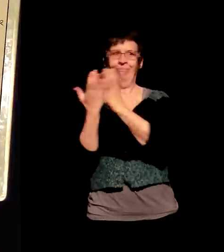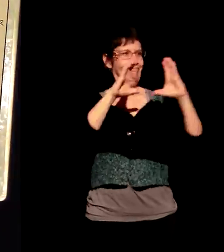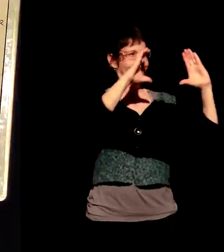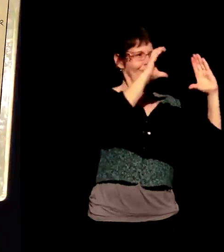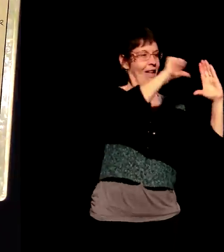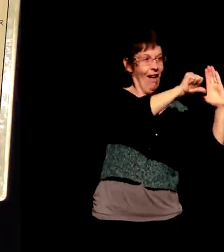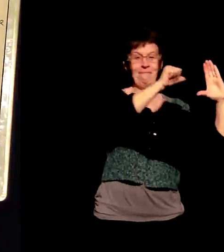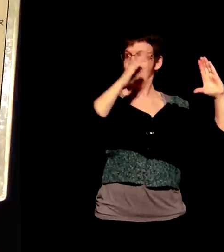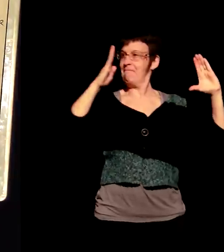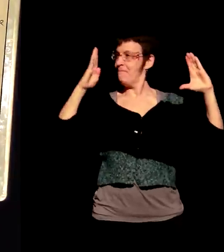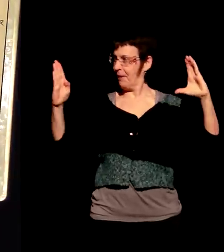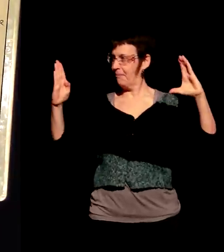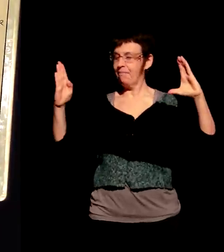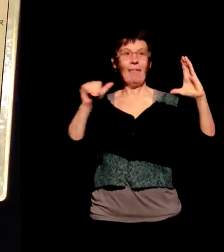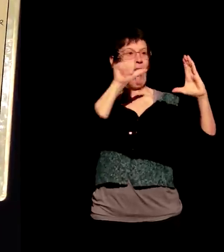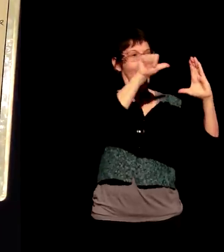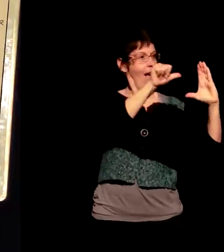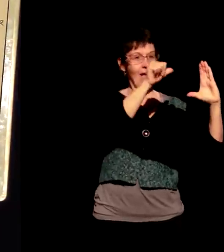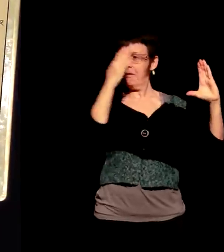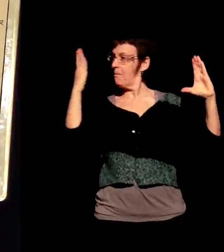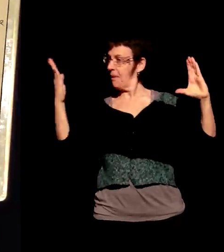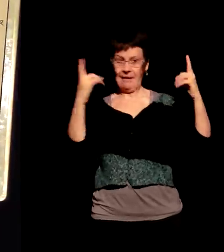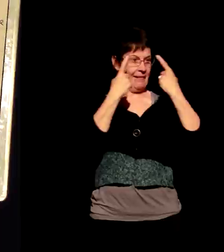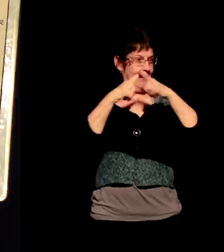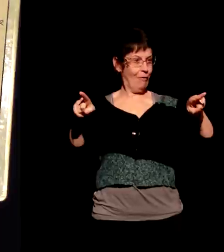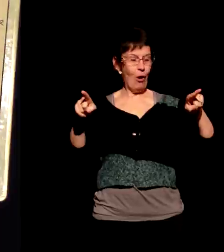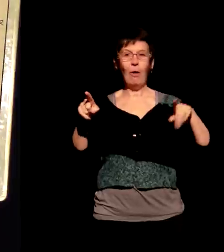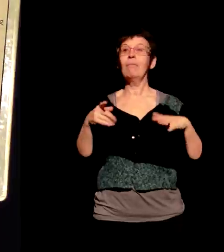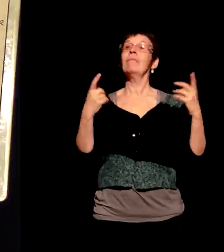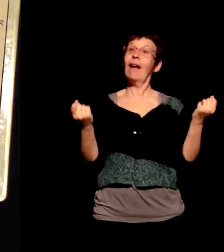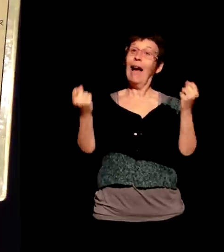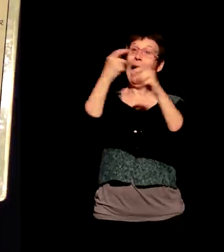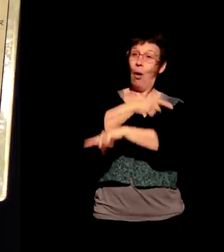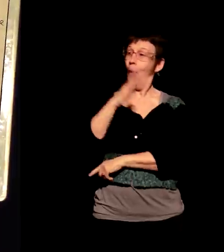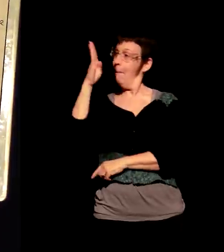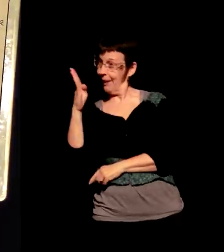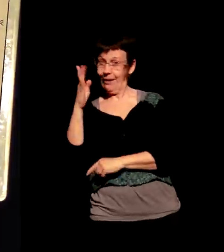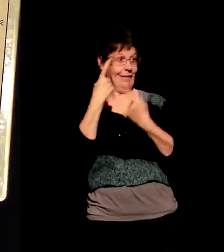Supposons que A est différent de B, alors B est différent de A.